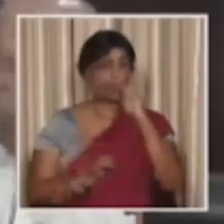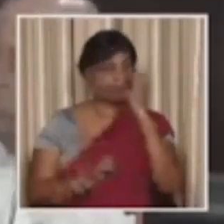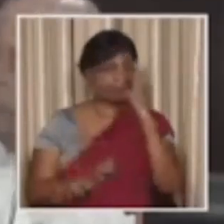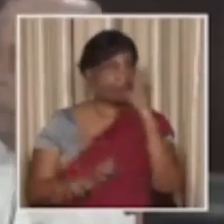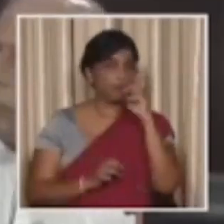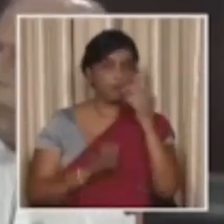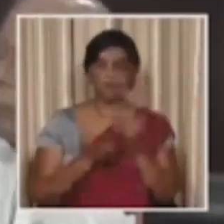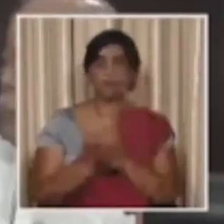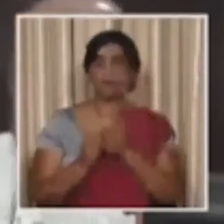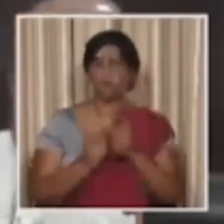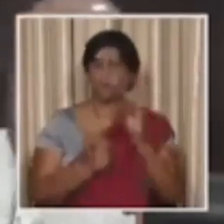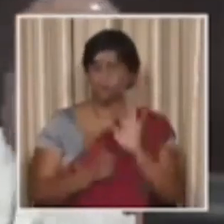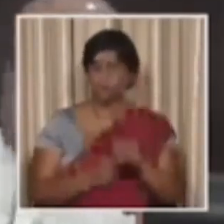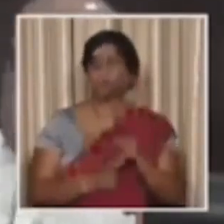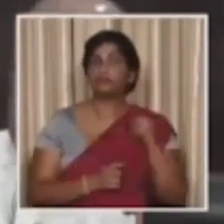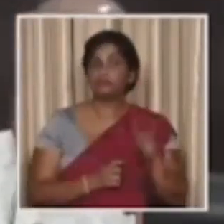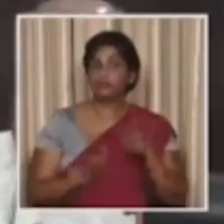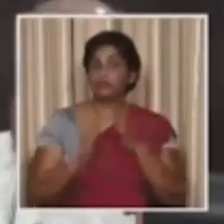කිරීමට මා යෝජනා කරනවා